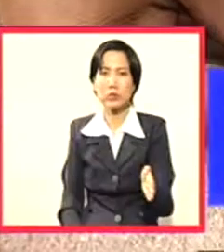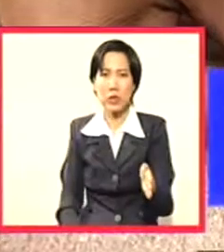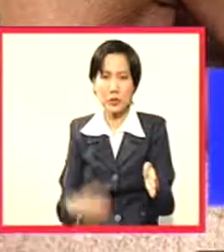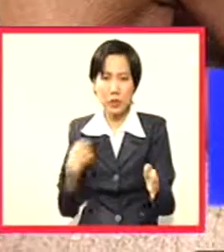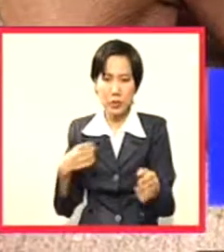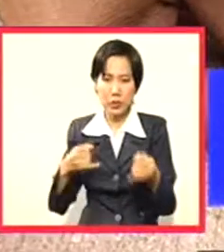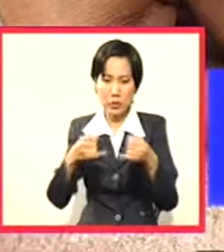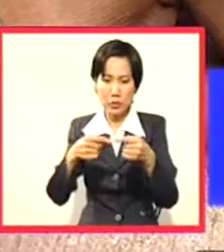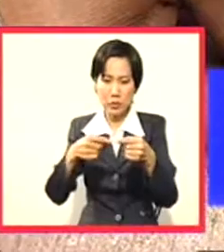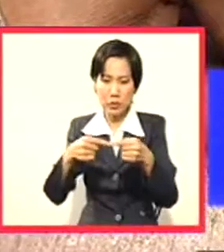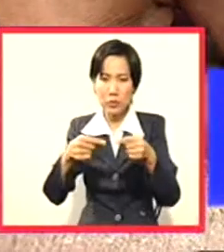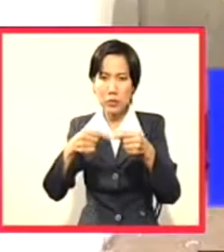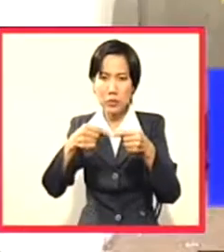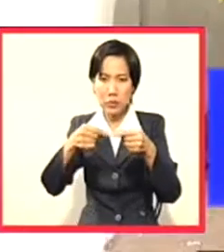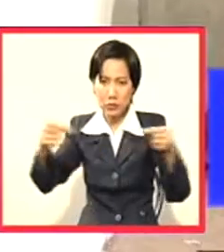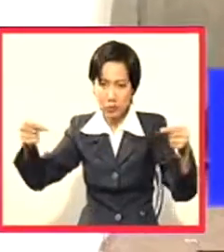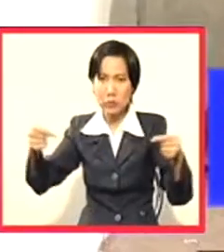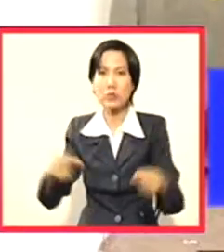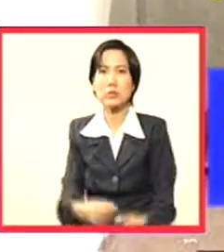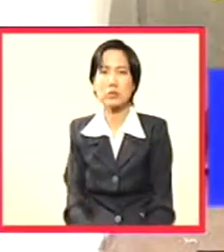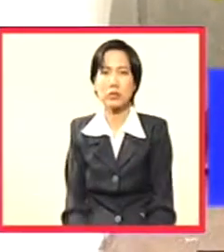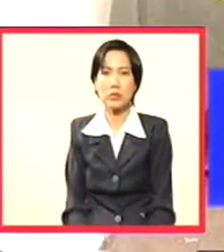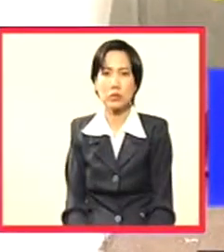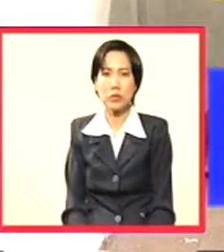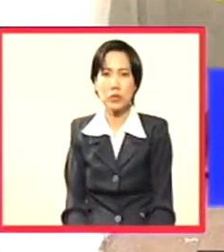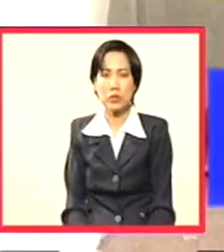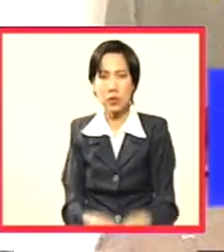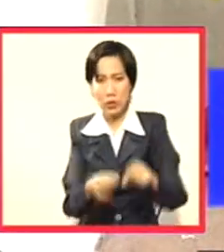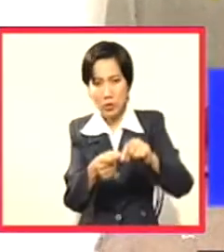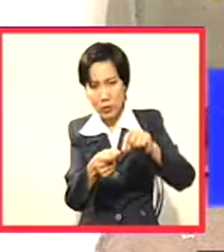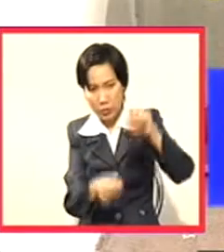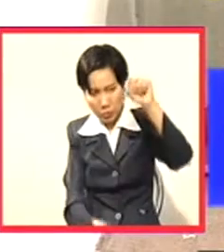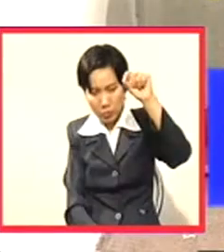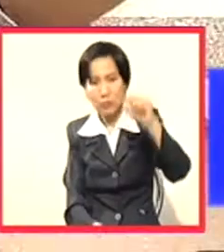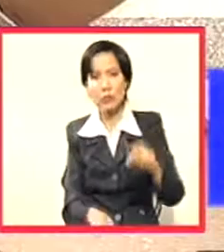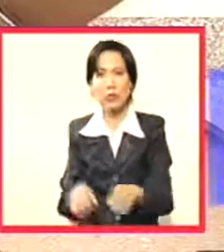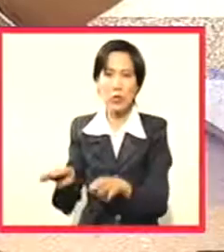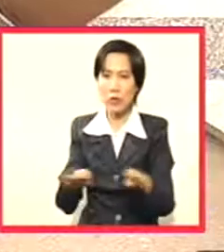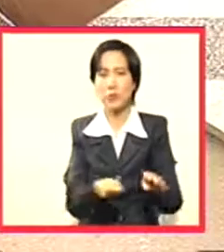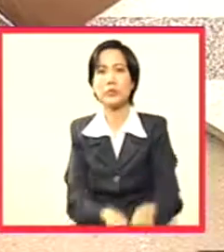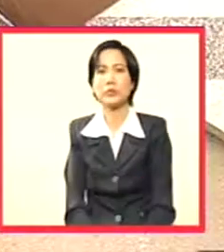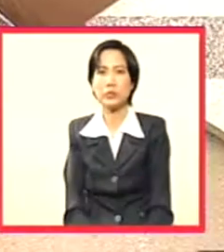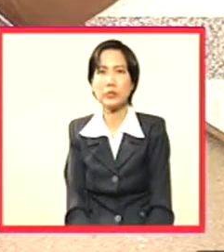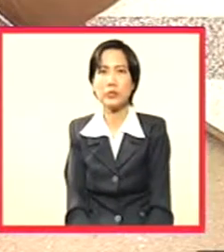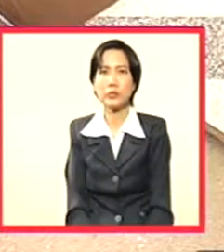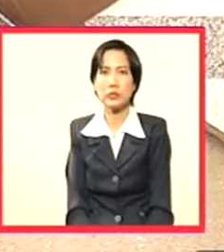ายเอ็นหาระดับจากนั้นจึงหาระดับความสูงของผิวหน้ากระเบื้องไปพร้อมๆกัน